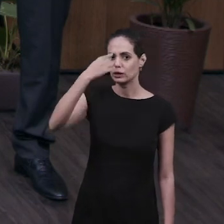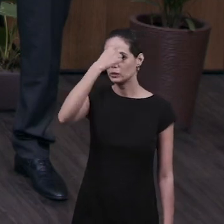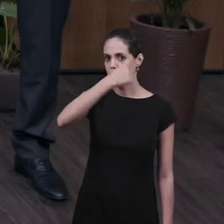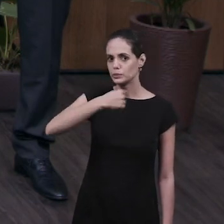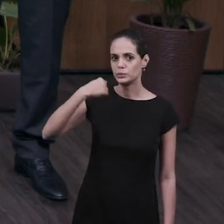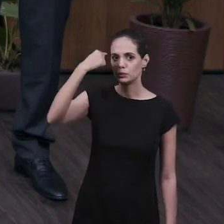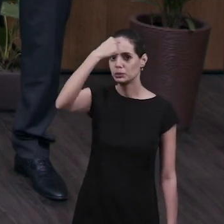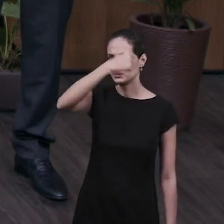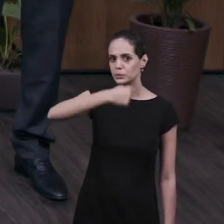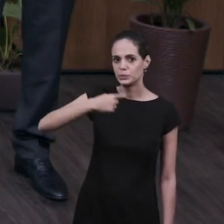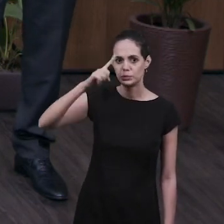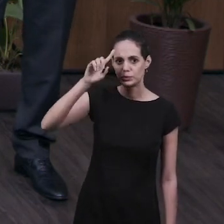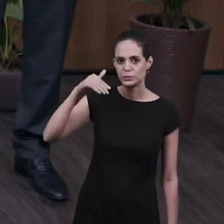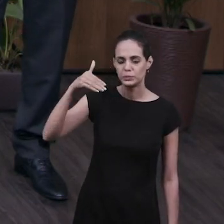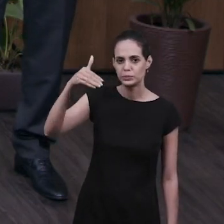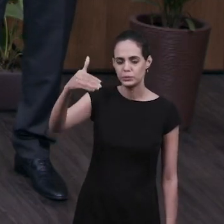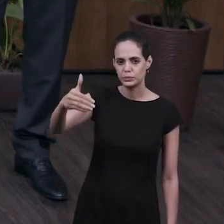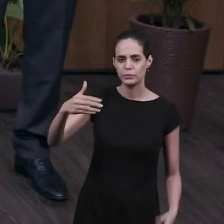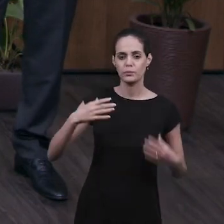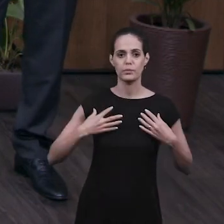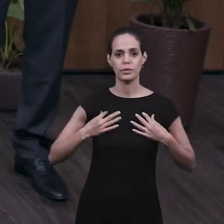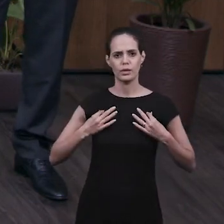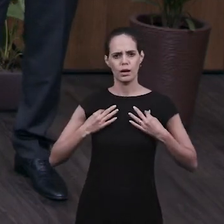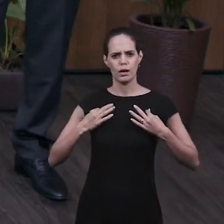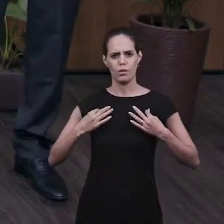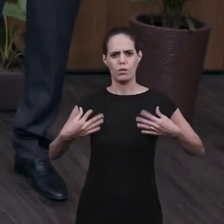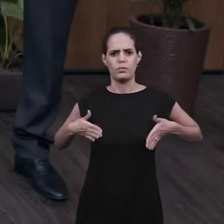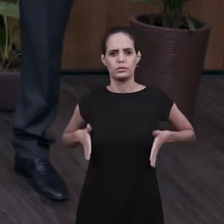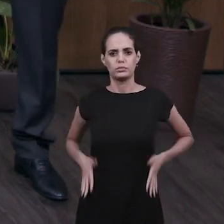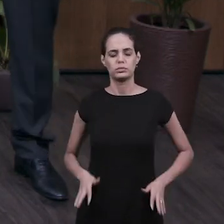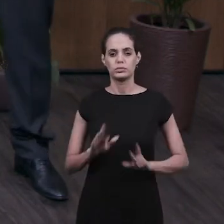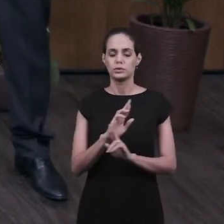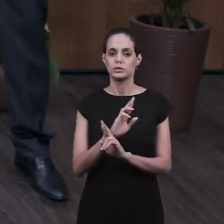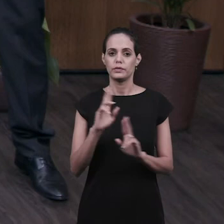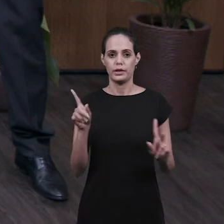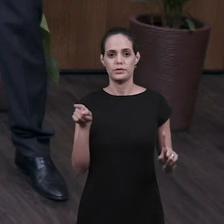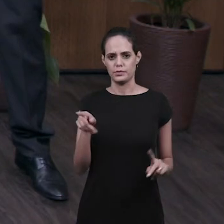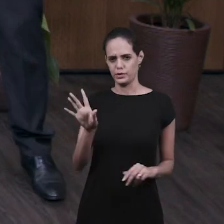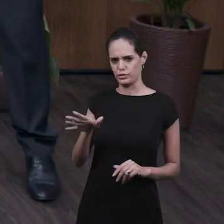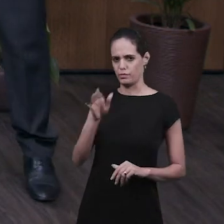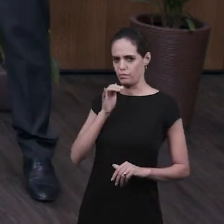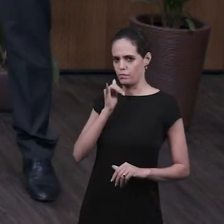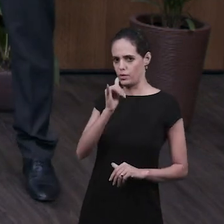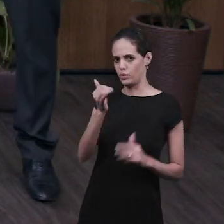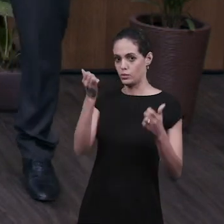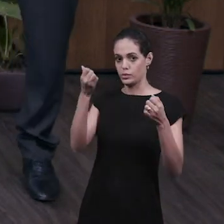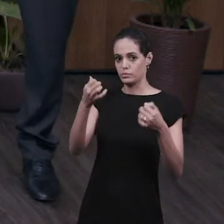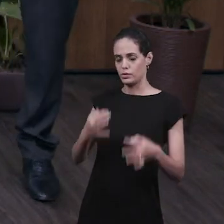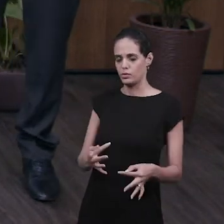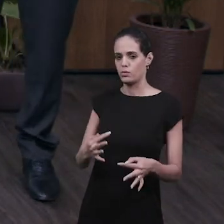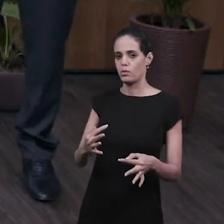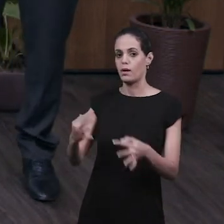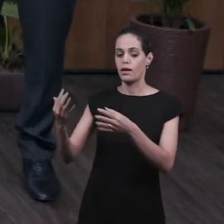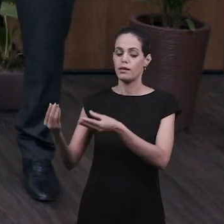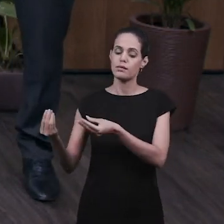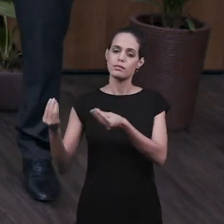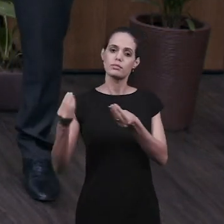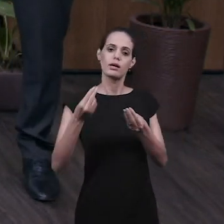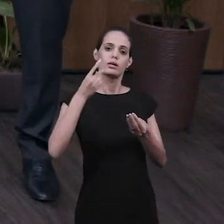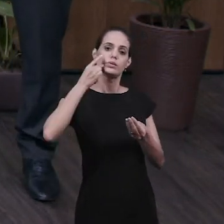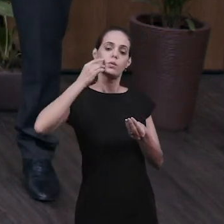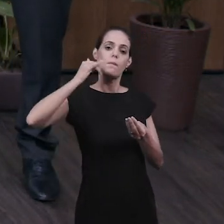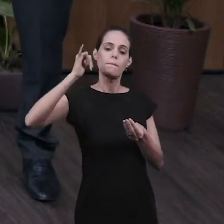jours et la présence dans la fête exigeait des habits différents. Comme tu as cité, ces